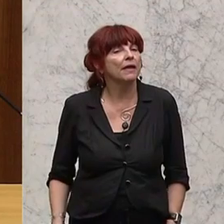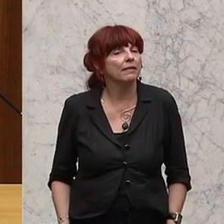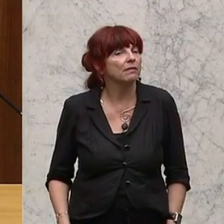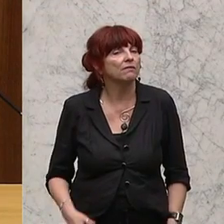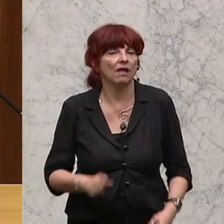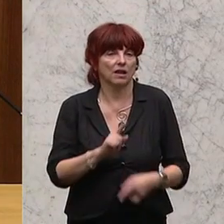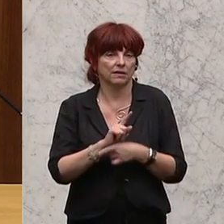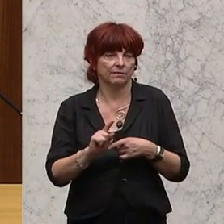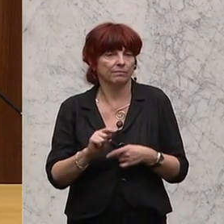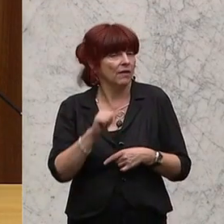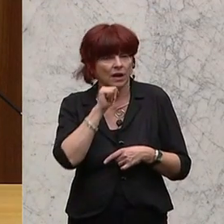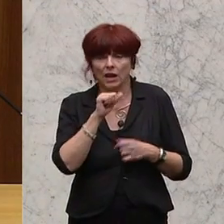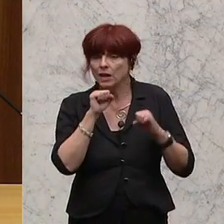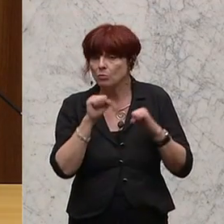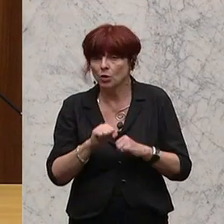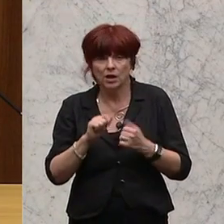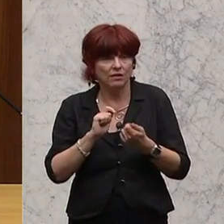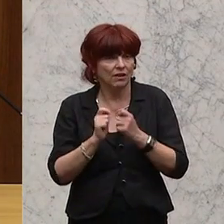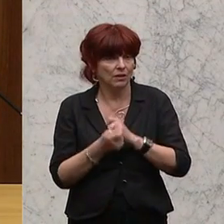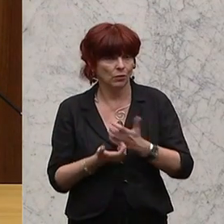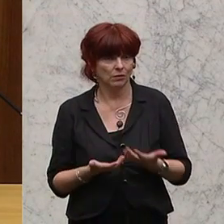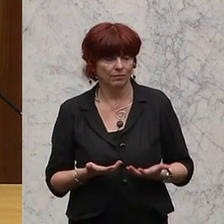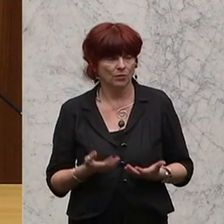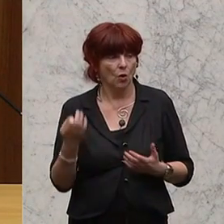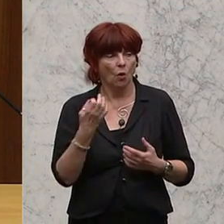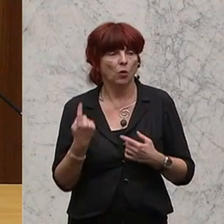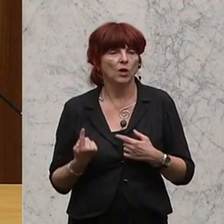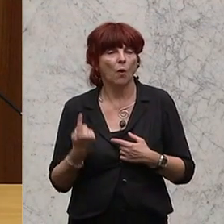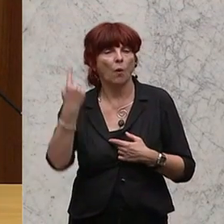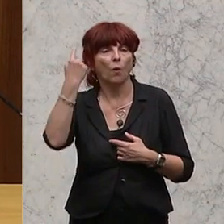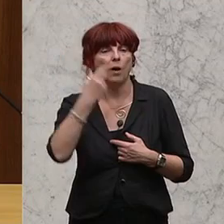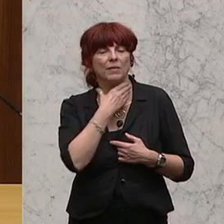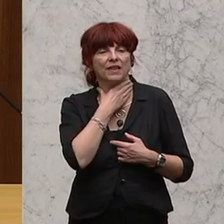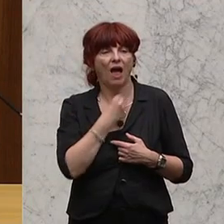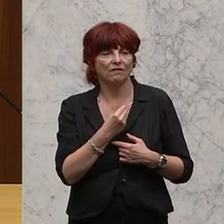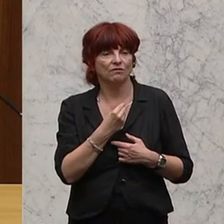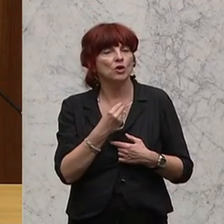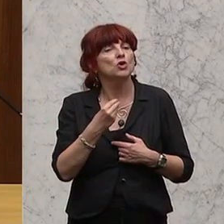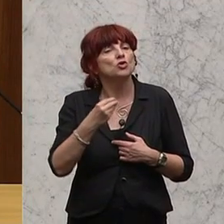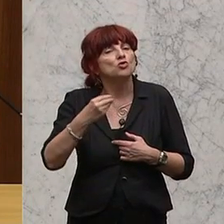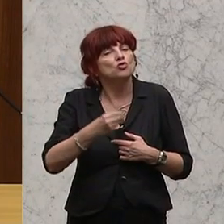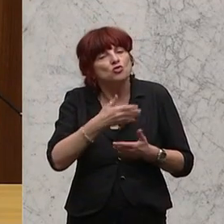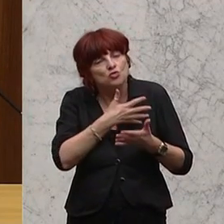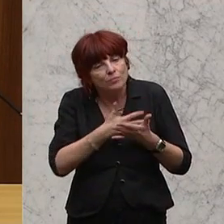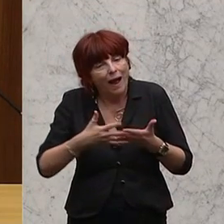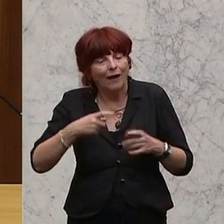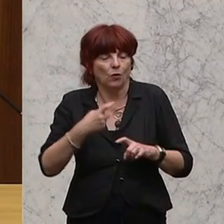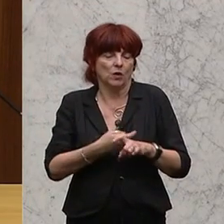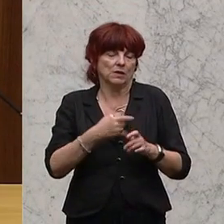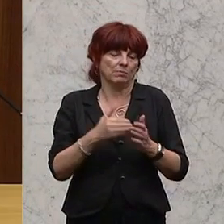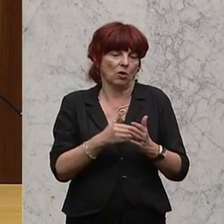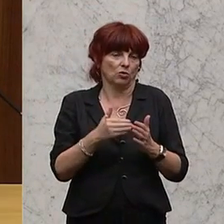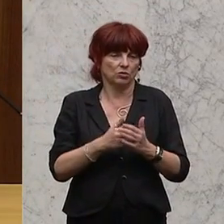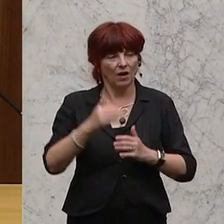etwas zu tun. Oder der hohe Bedarf an Sprachkursen, wo wir wissen,